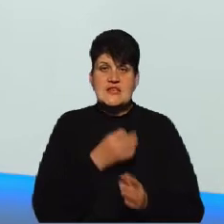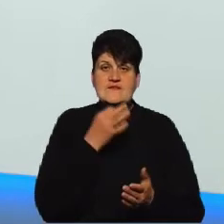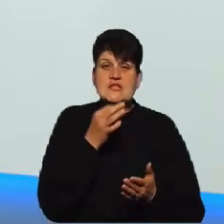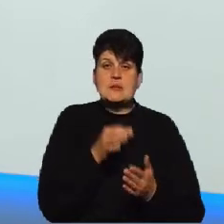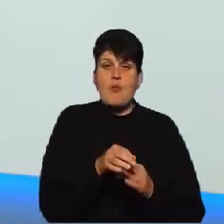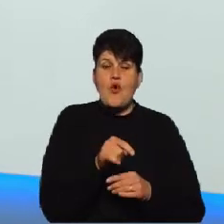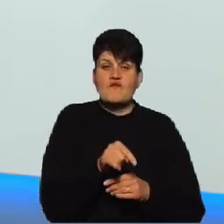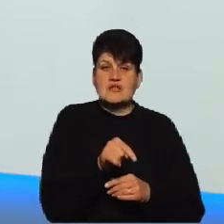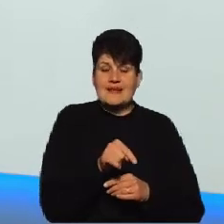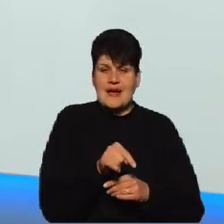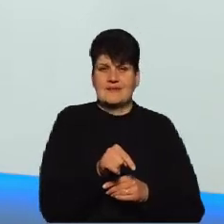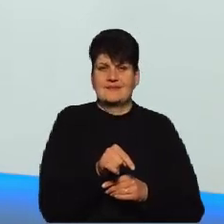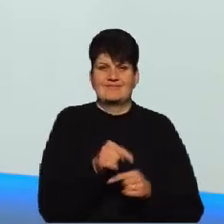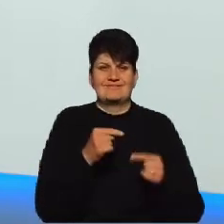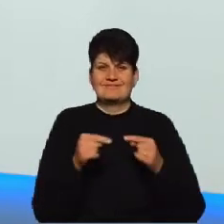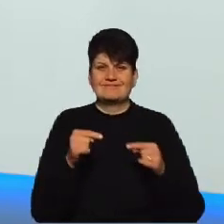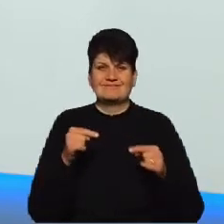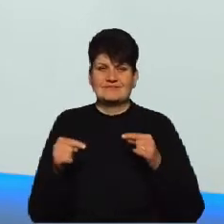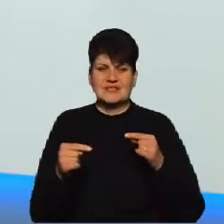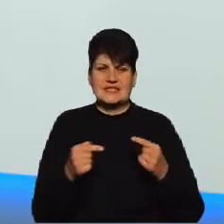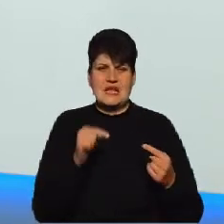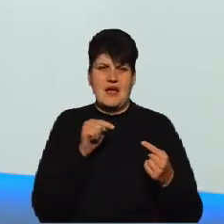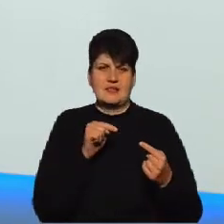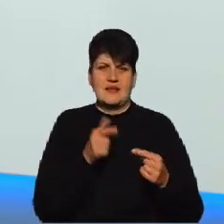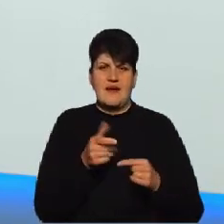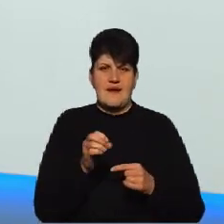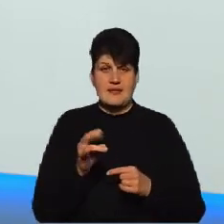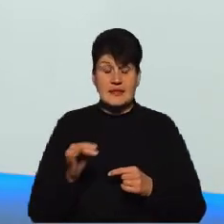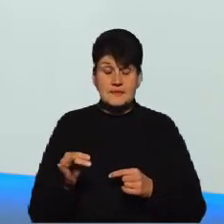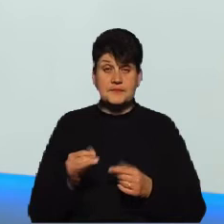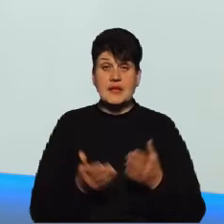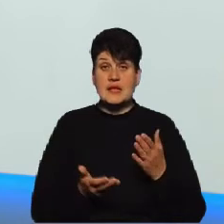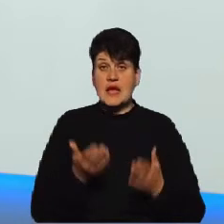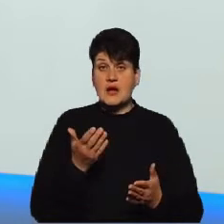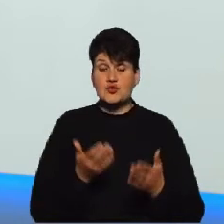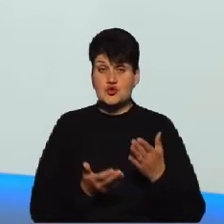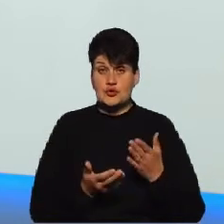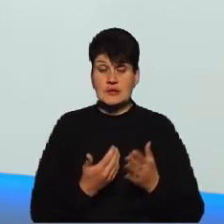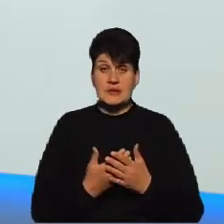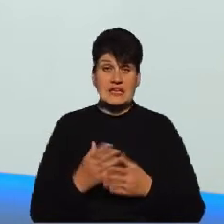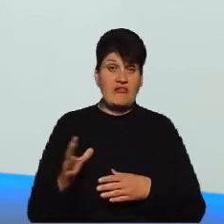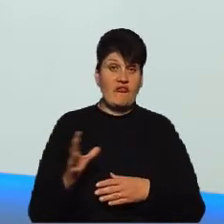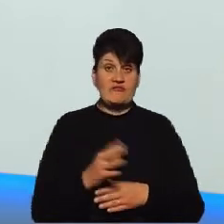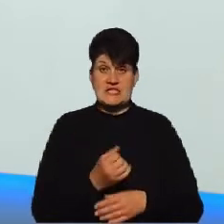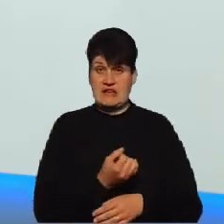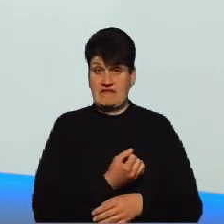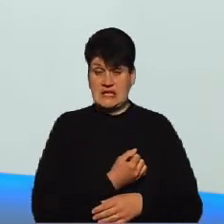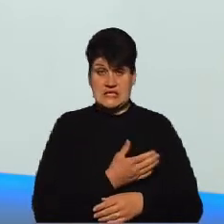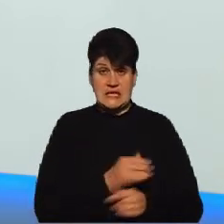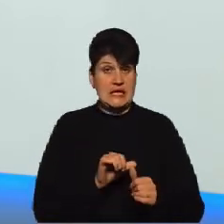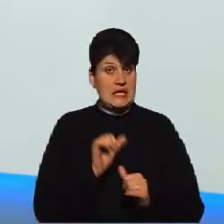ті чи інші антигени. Ну, тобто, якщо всі вакцини, до речі, окрім китайської,